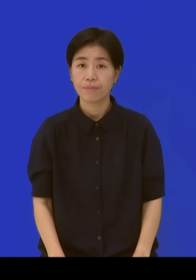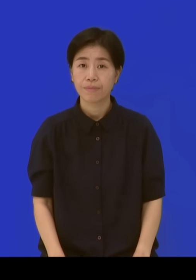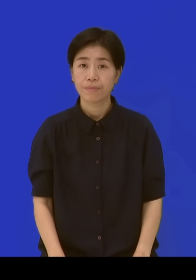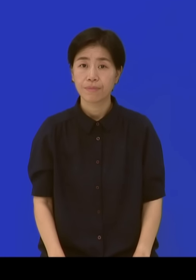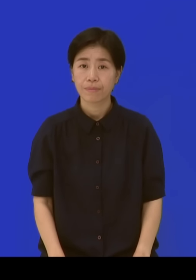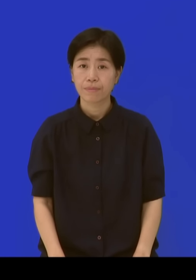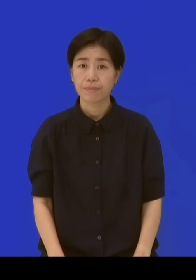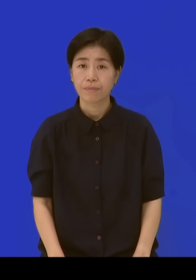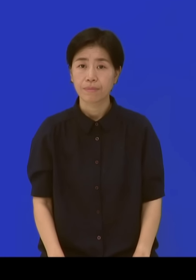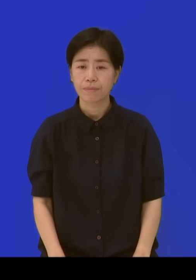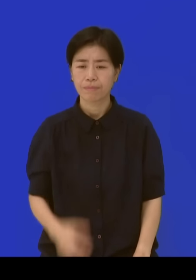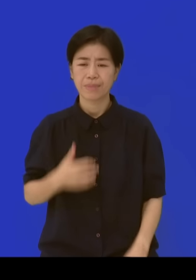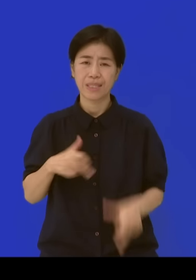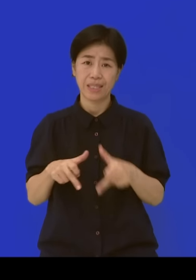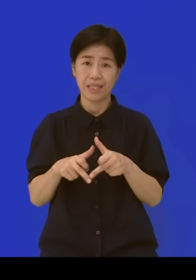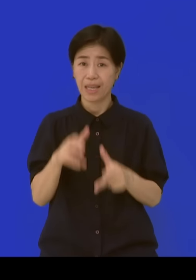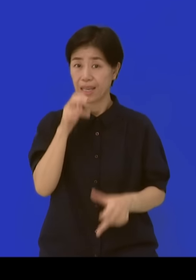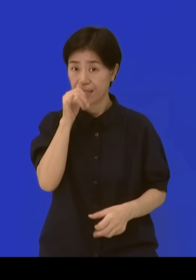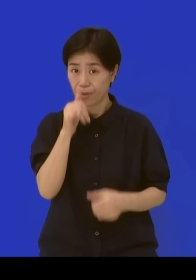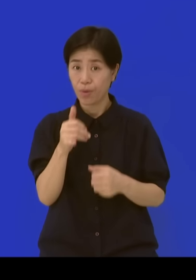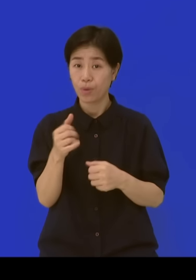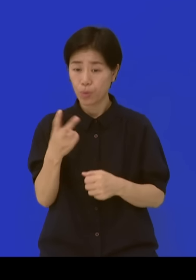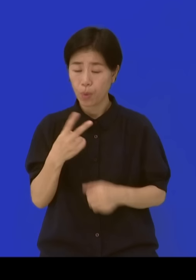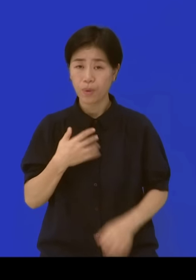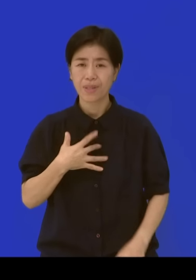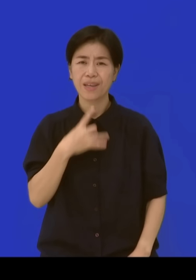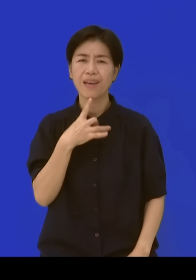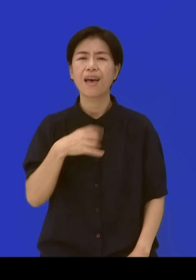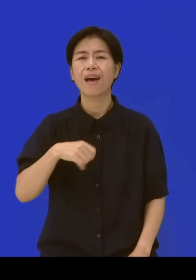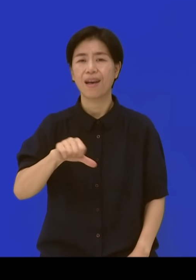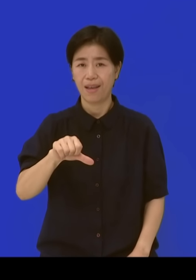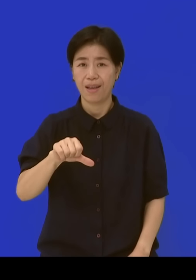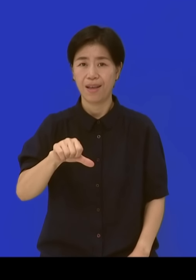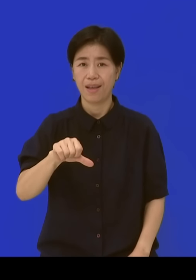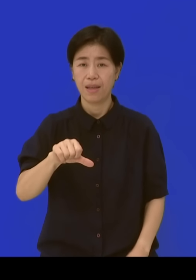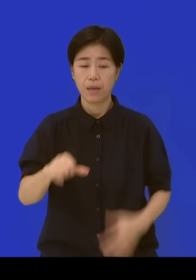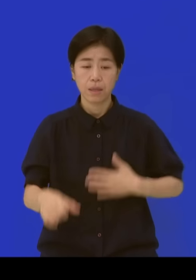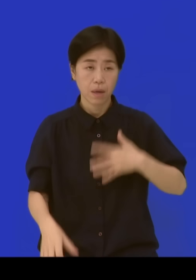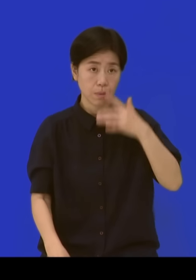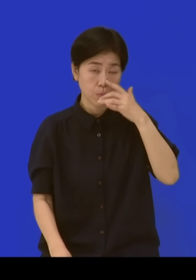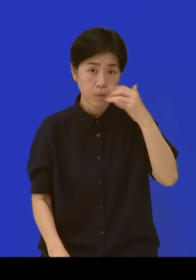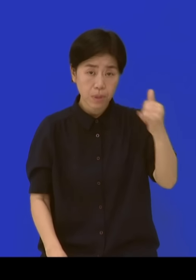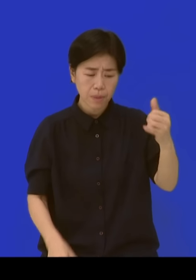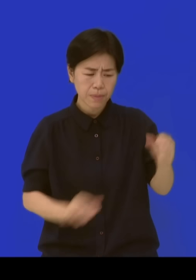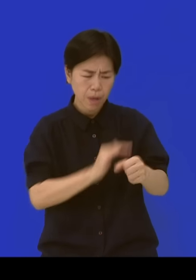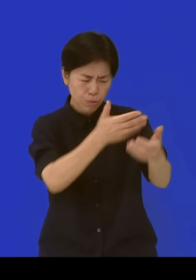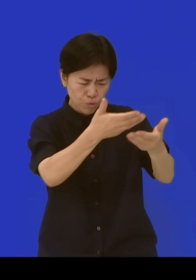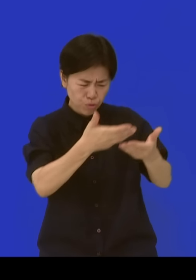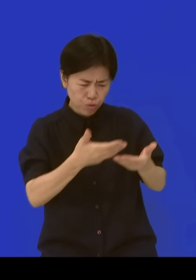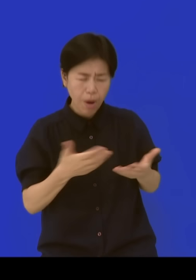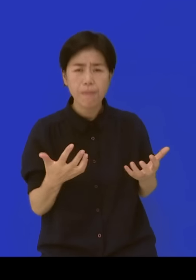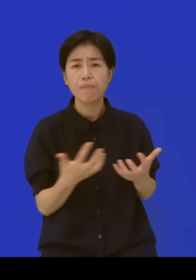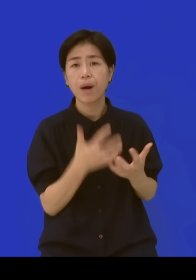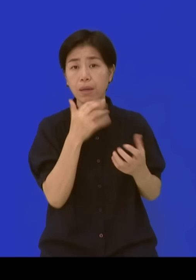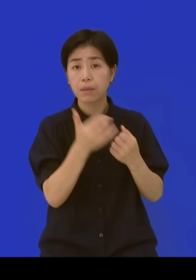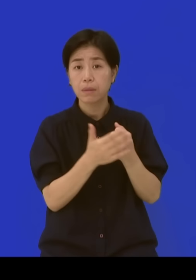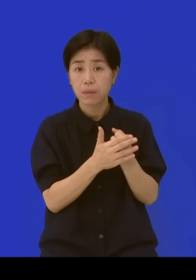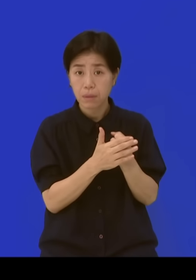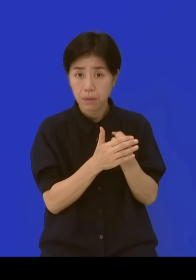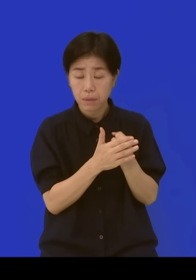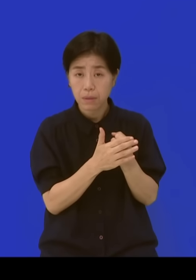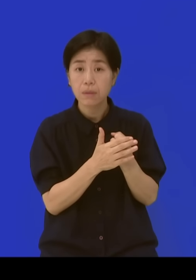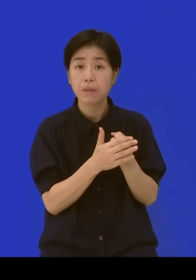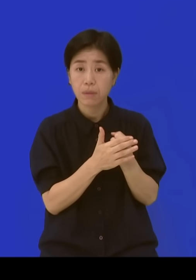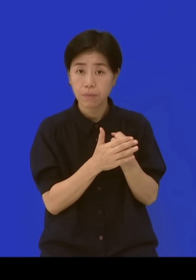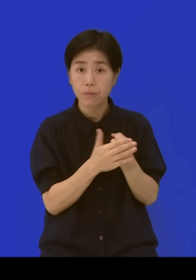그런 컴플렉스가 있을 때 네. 저는 외아들이었고 네. 부모님께서 많이 사랑을 해주셨는데도 네. 어쨌든 제가 이거를